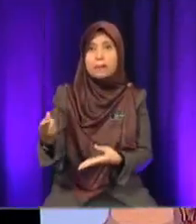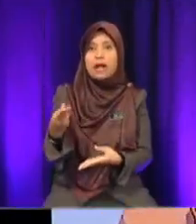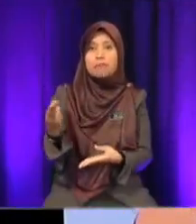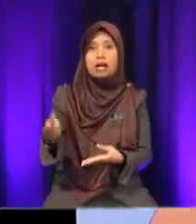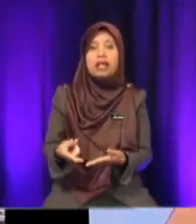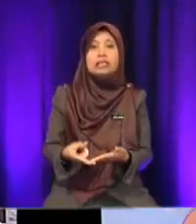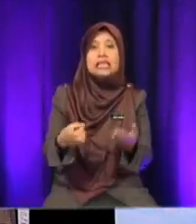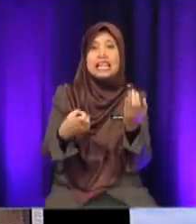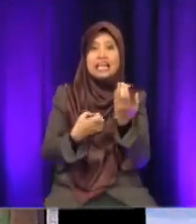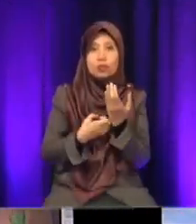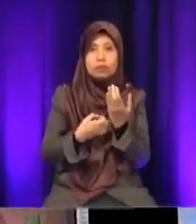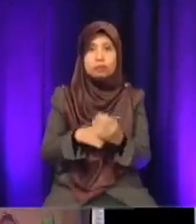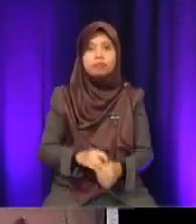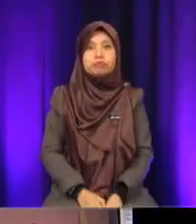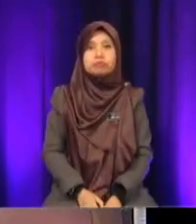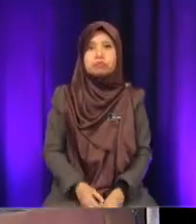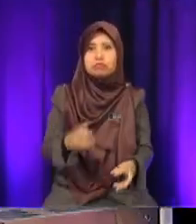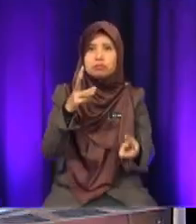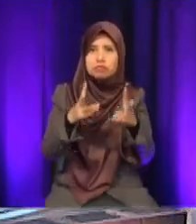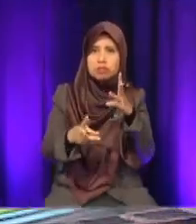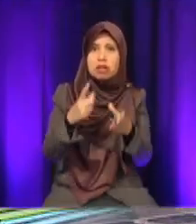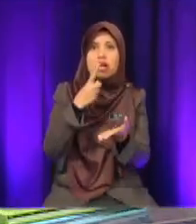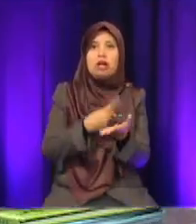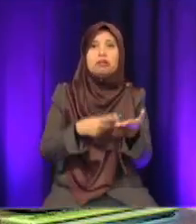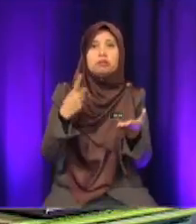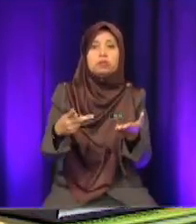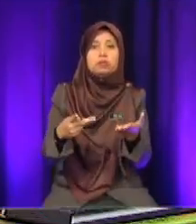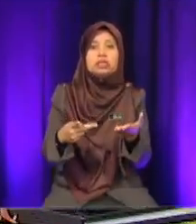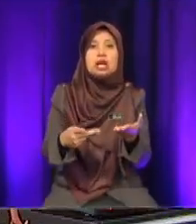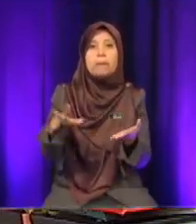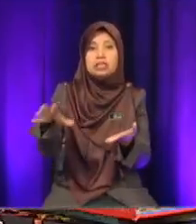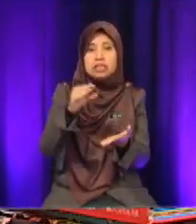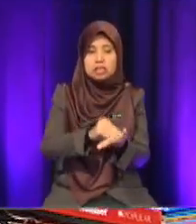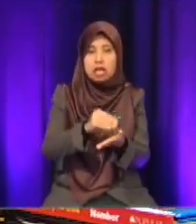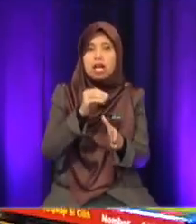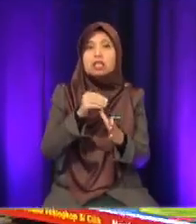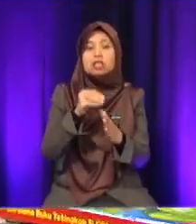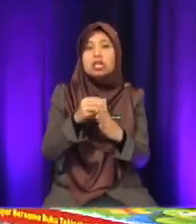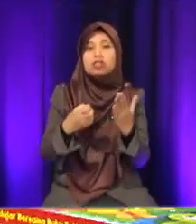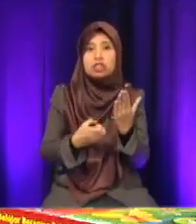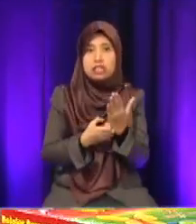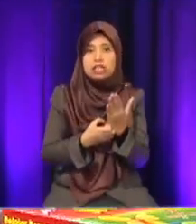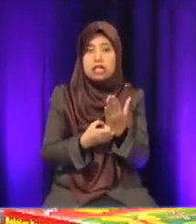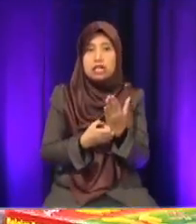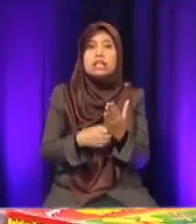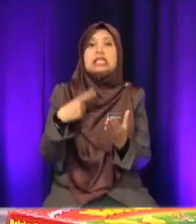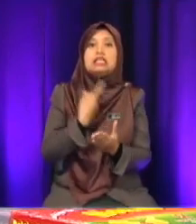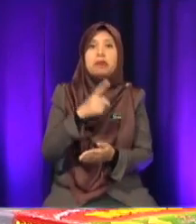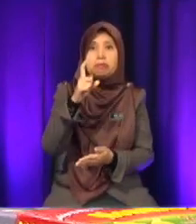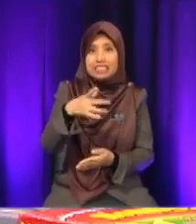bacaan elektronik eee walau apapun sama ada bercetak keiled Chou ini ke yang penting adalah minat